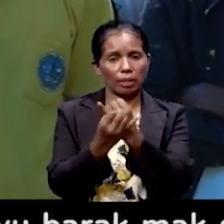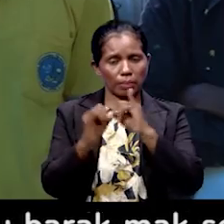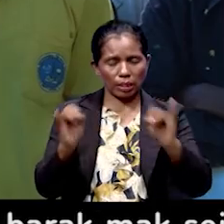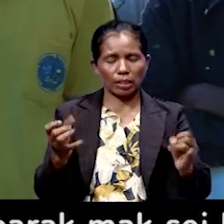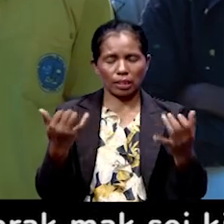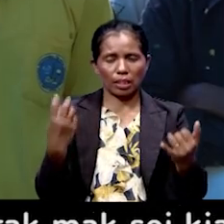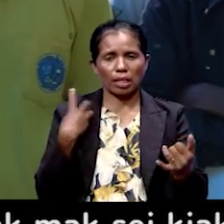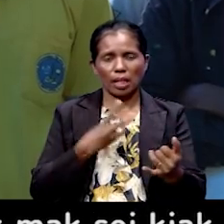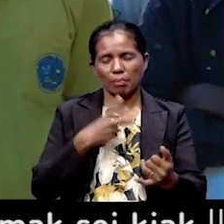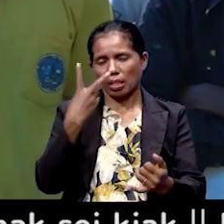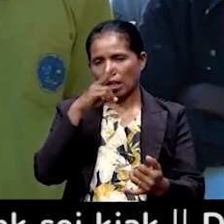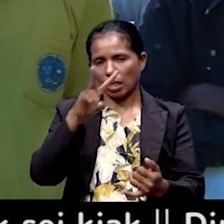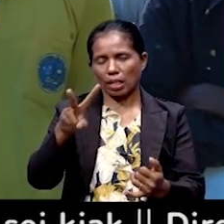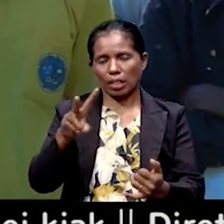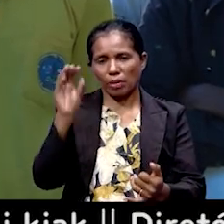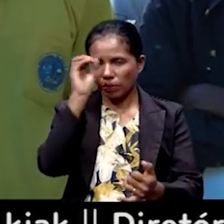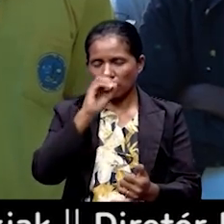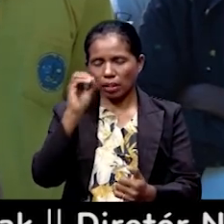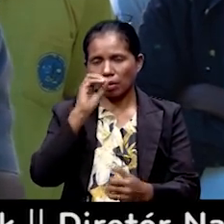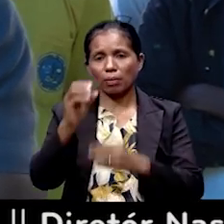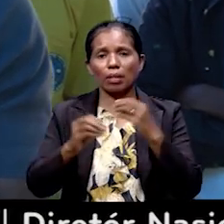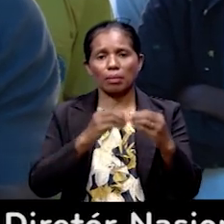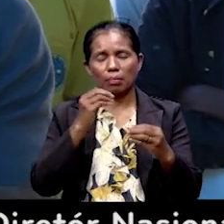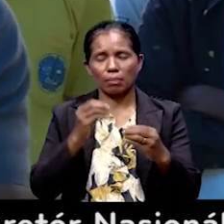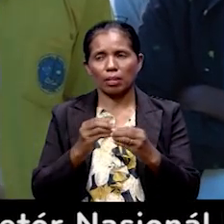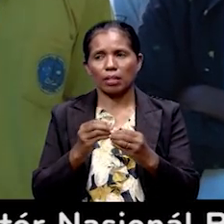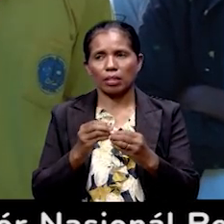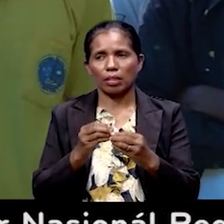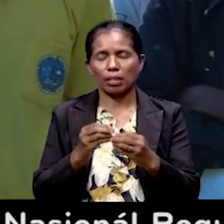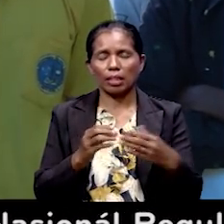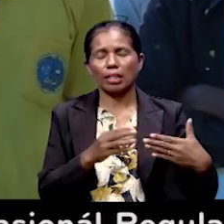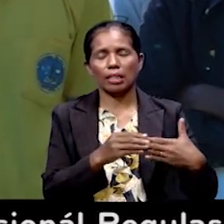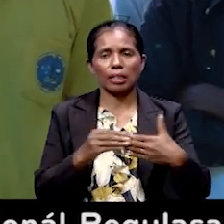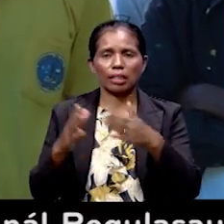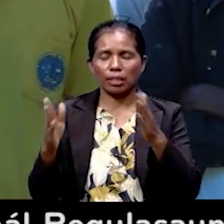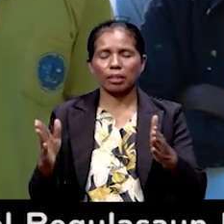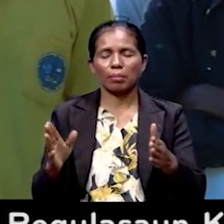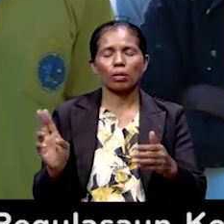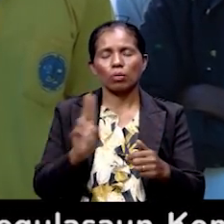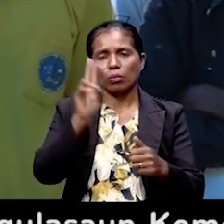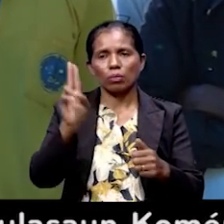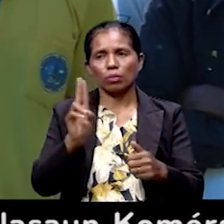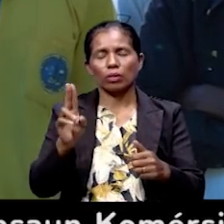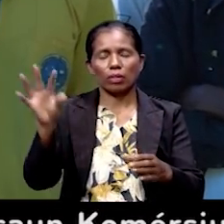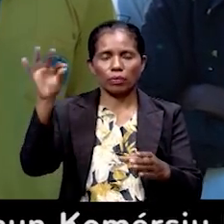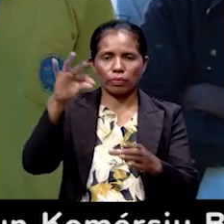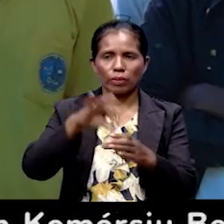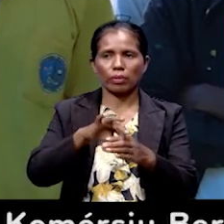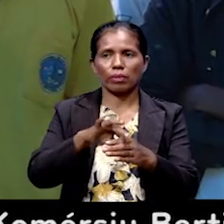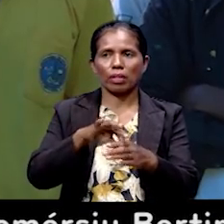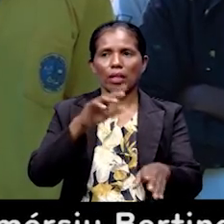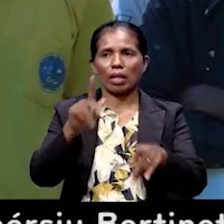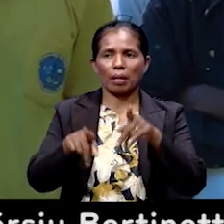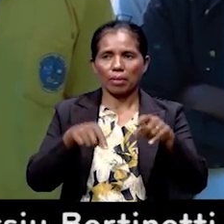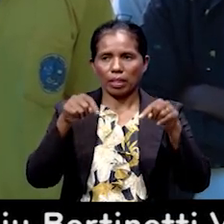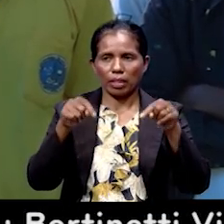ami observa kata iha ukunan imbalu nebema ku uza, votus povu idane